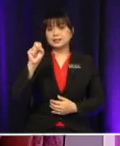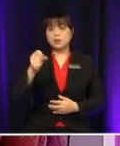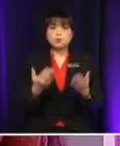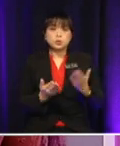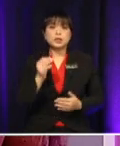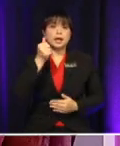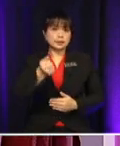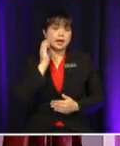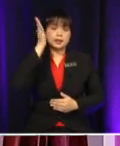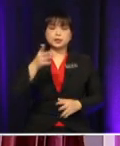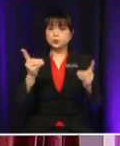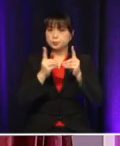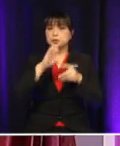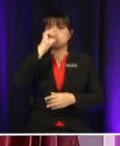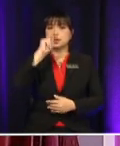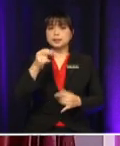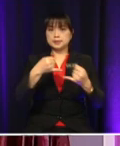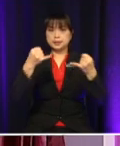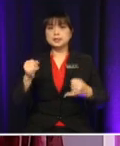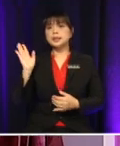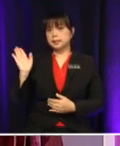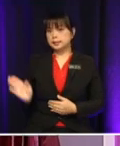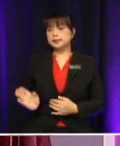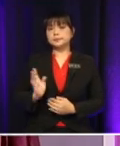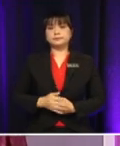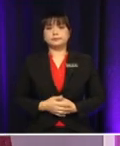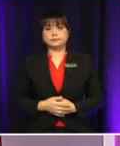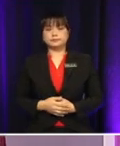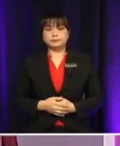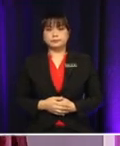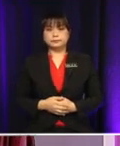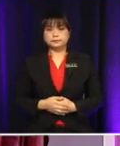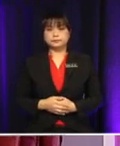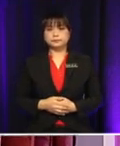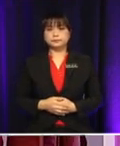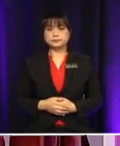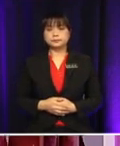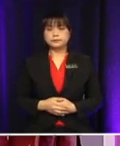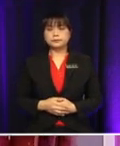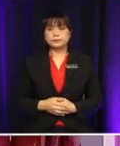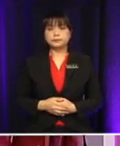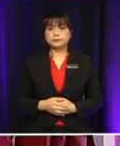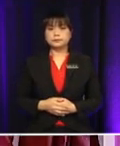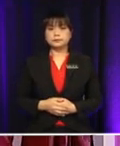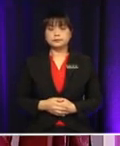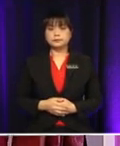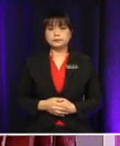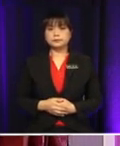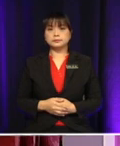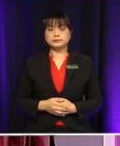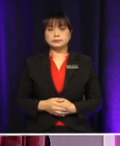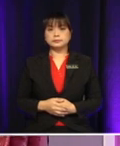Sob perlu bersedia ya so dia tabungan yang kita pilih sekarang adalah numpuk satu dan numbuh 4 so jawaban yang